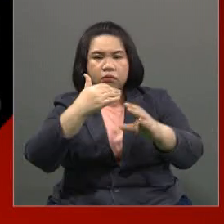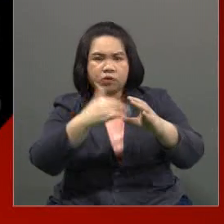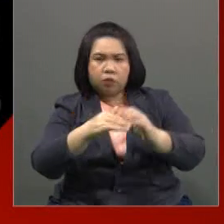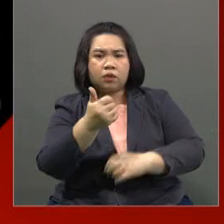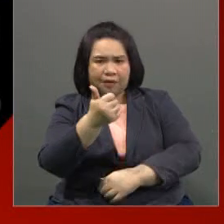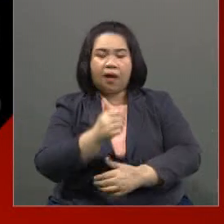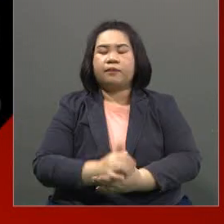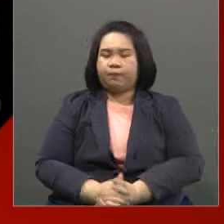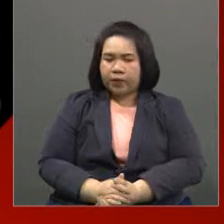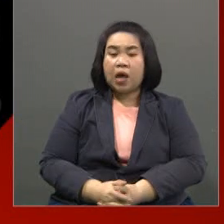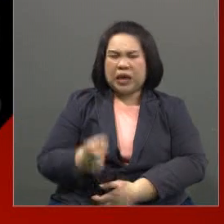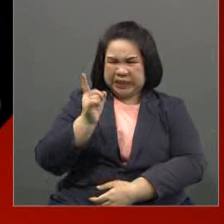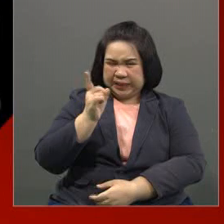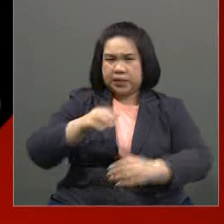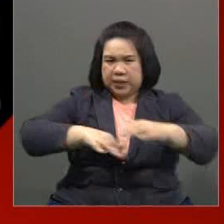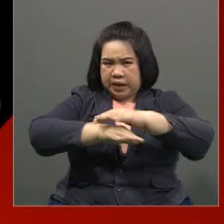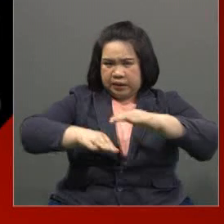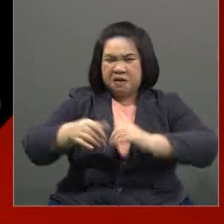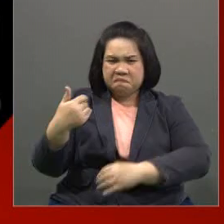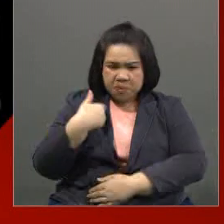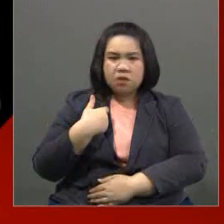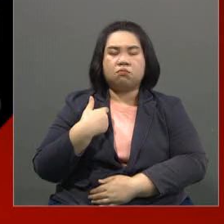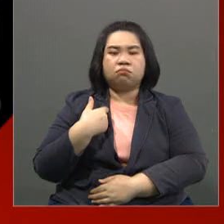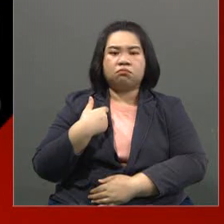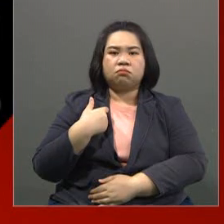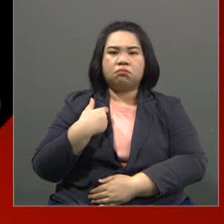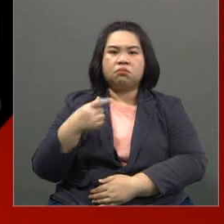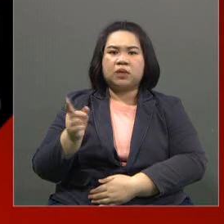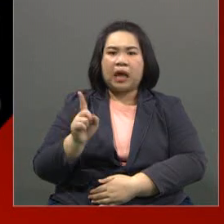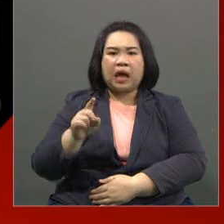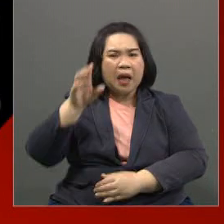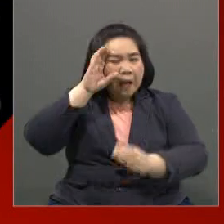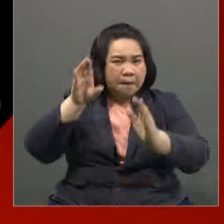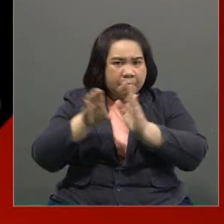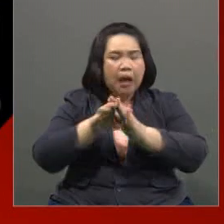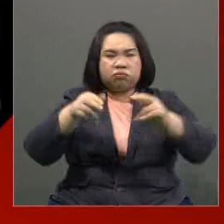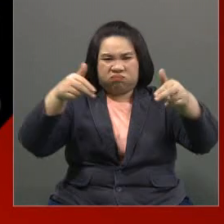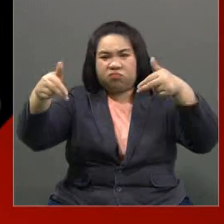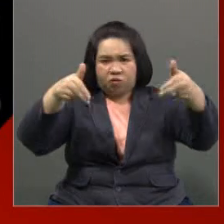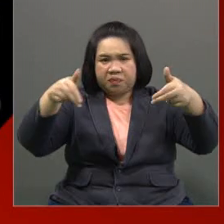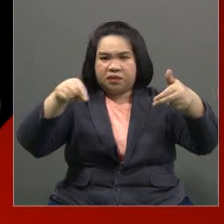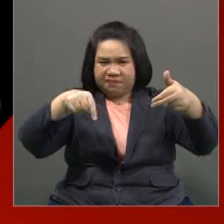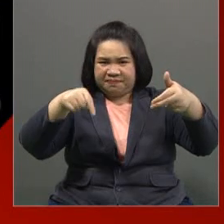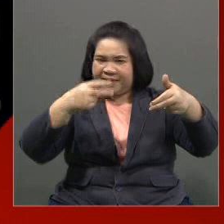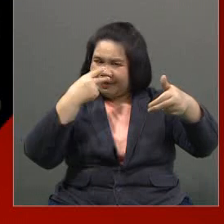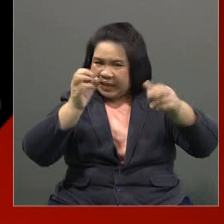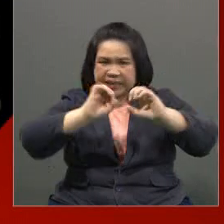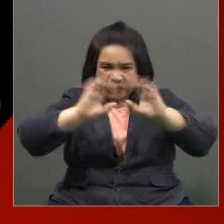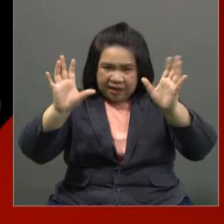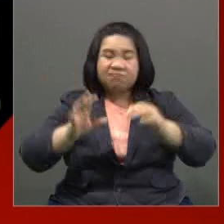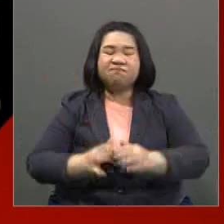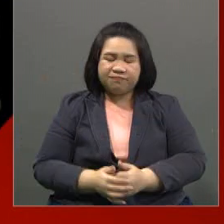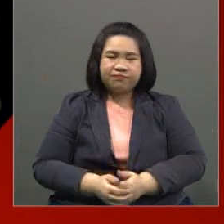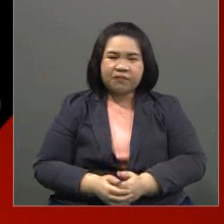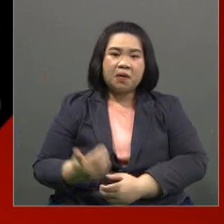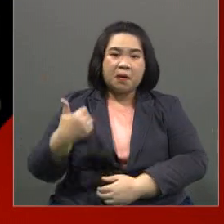ทีครับคือจริงๆเขามีหลักฐานที่สำคัญนะพี่ป๋องคุณผู้ชมเพราะว่ามันมีภาพจากกล้องวงจรปิดวันที่เกิดเหตุก็คือที่กศนก็